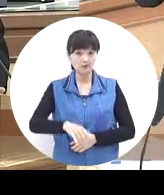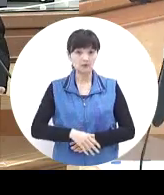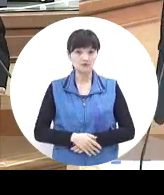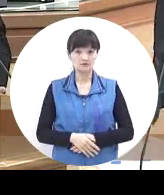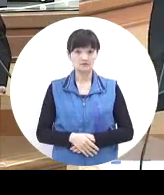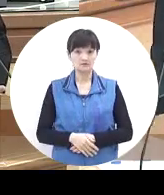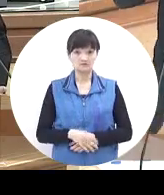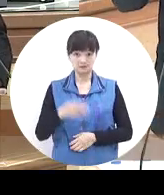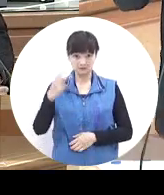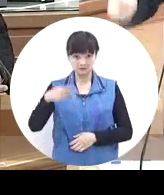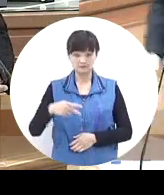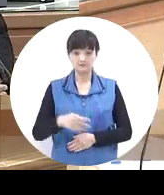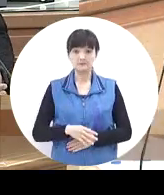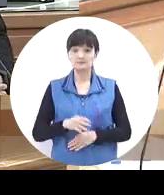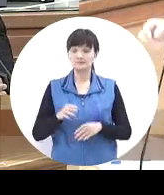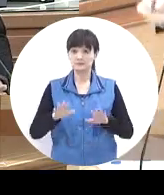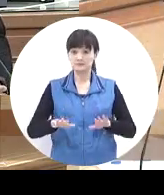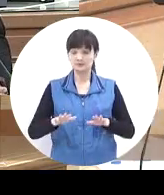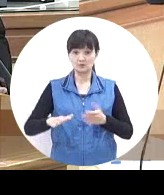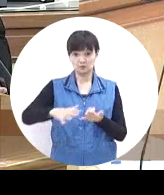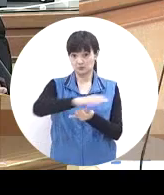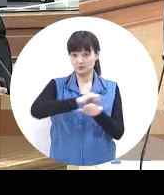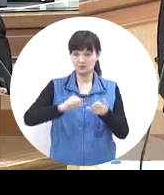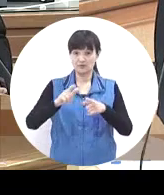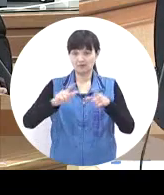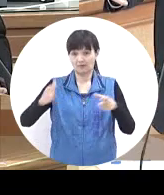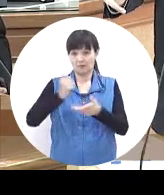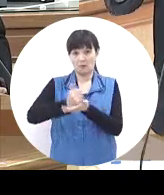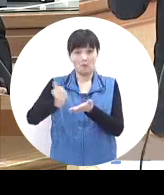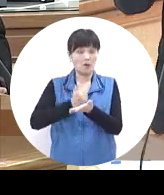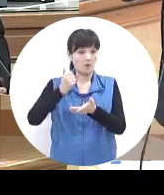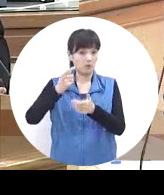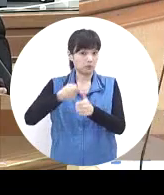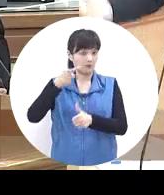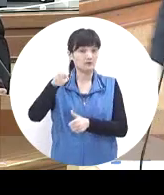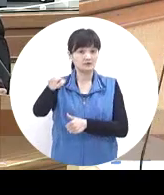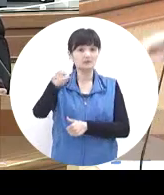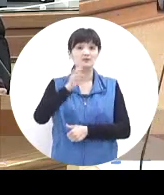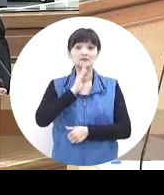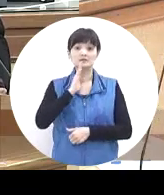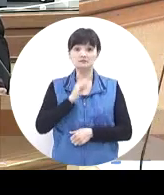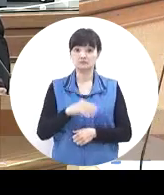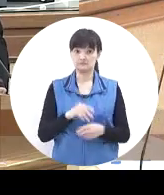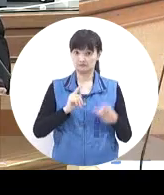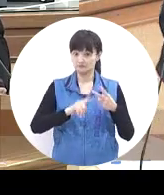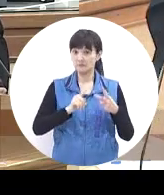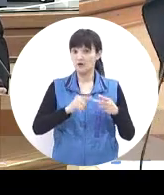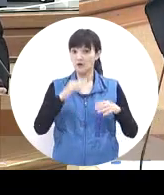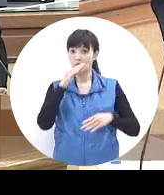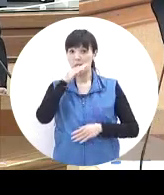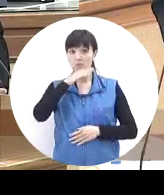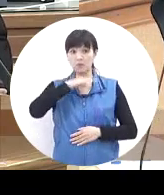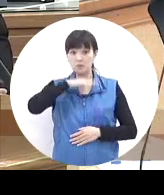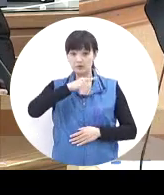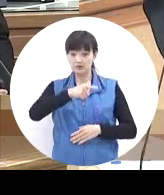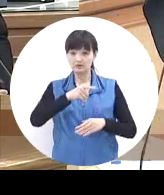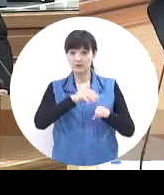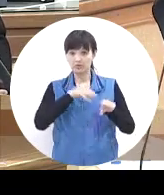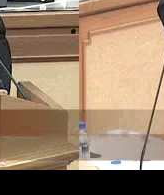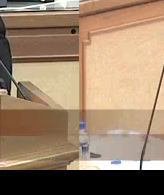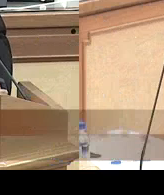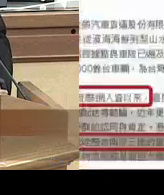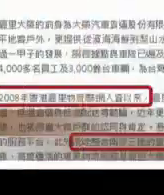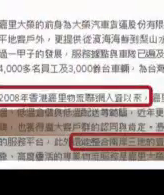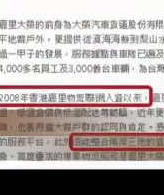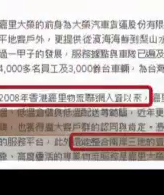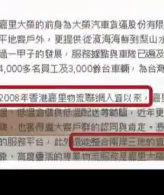最大的一个物流业。再来，造成汐止的塞车问题有没有评估过？再来。嘉里物流他自己的网站上